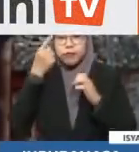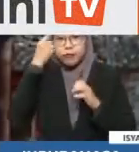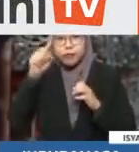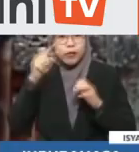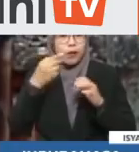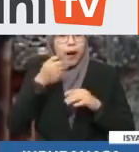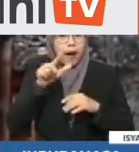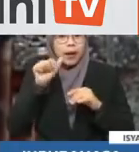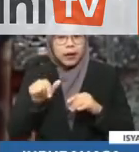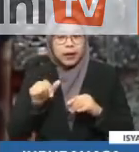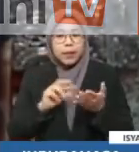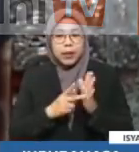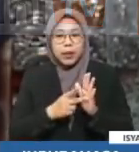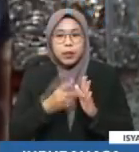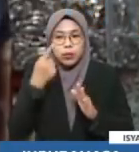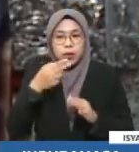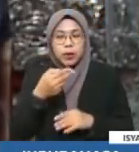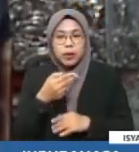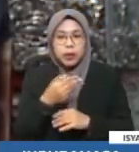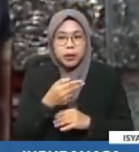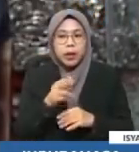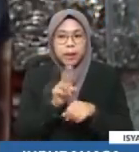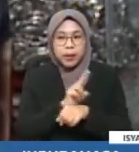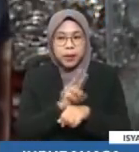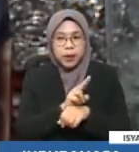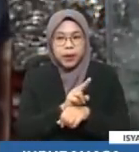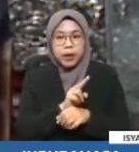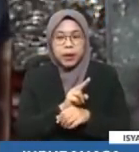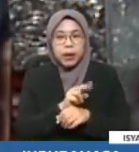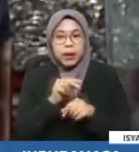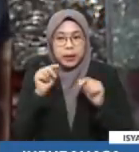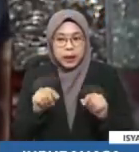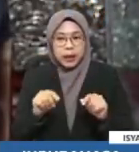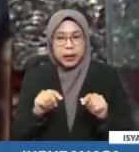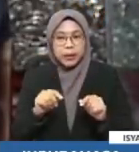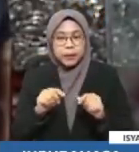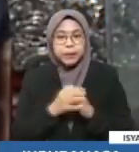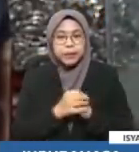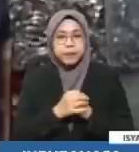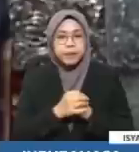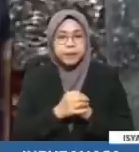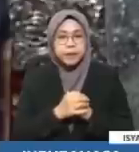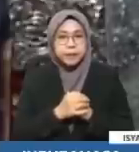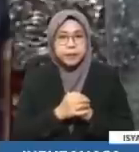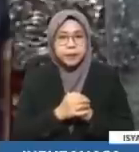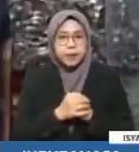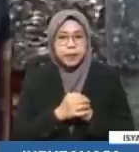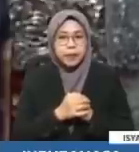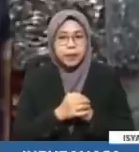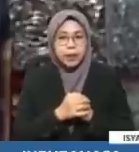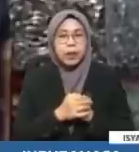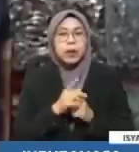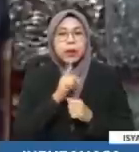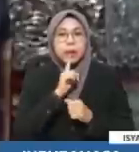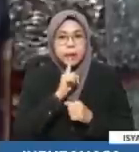dengan berhitung jadi hak-hak pengguna ampunan hidup jadi Tony dibetulkan suyandi betul